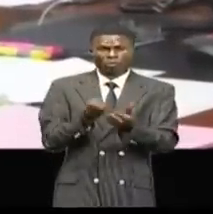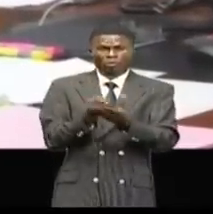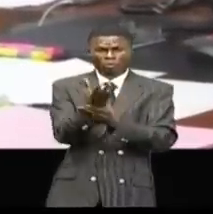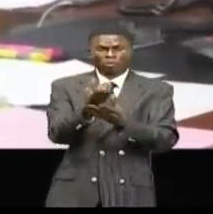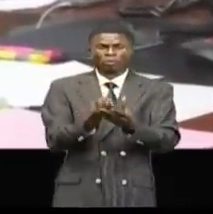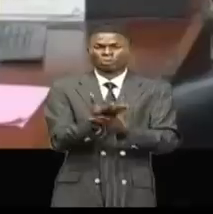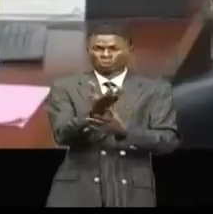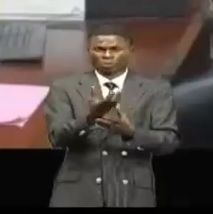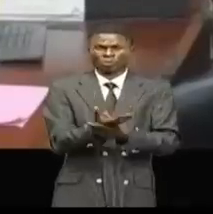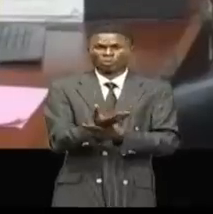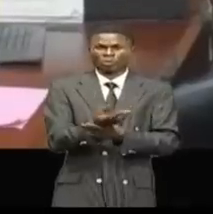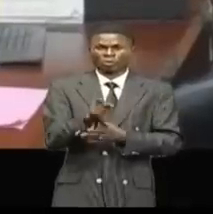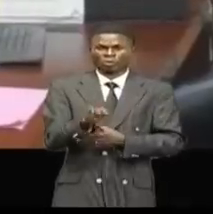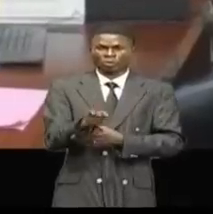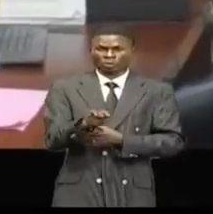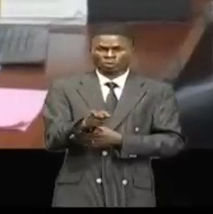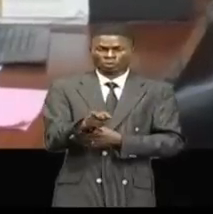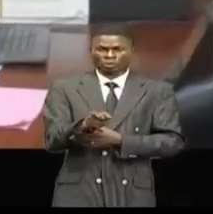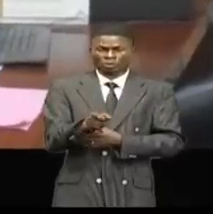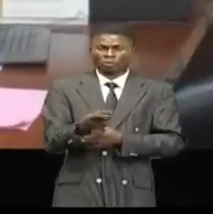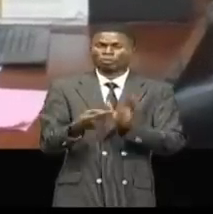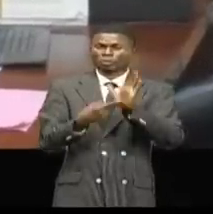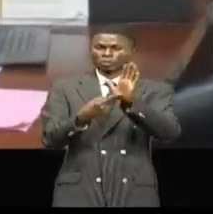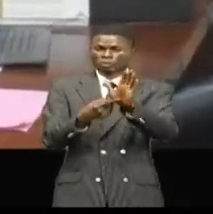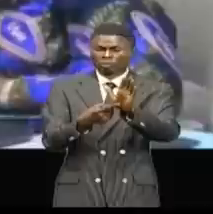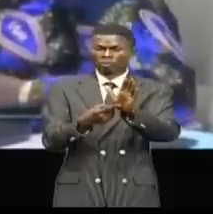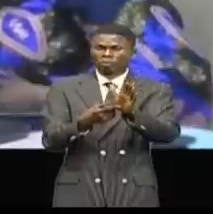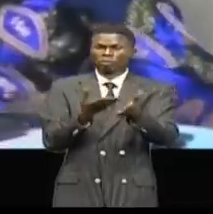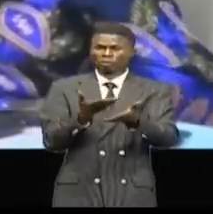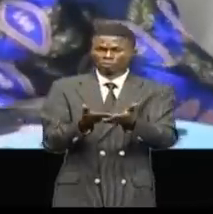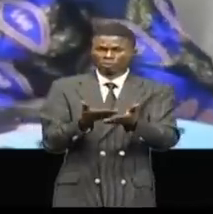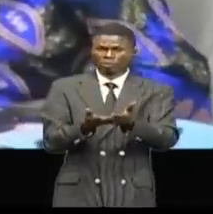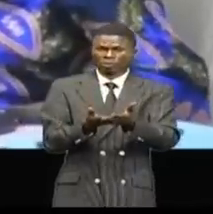dépenses, elles ont été marquées entre autres